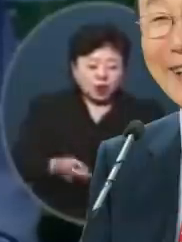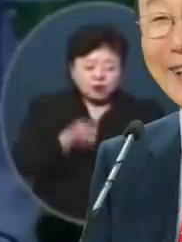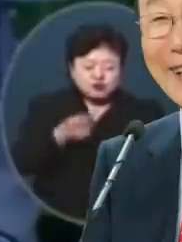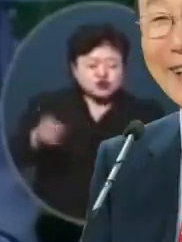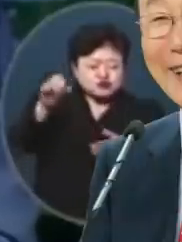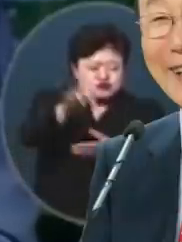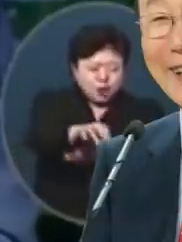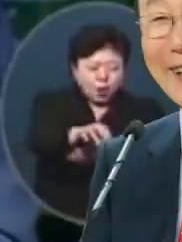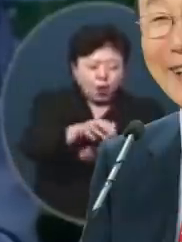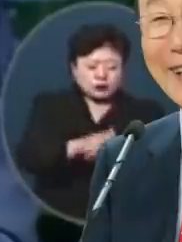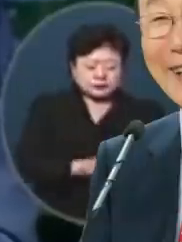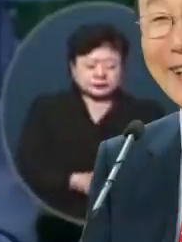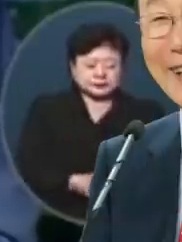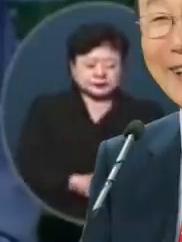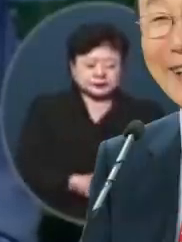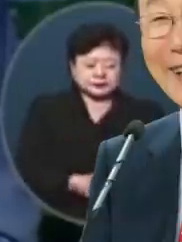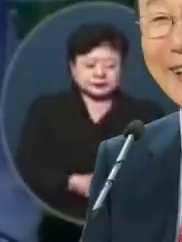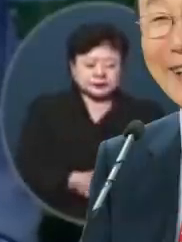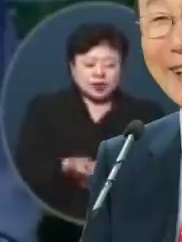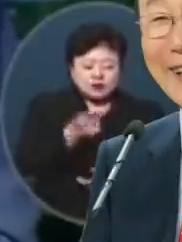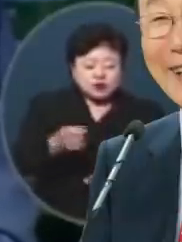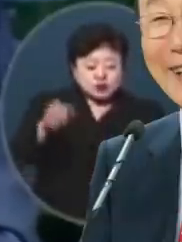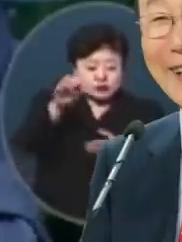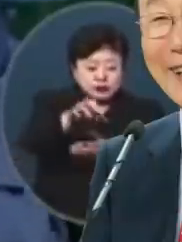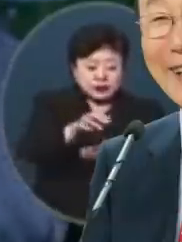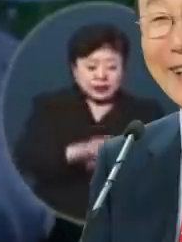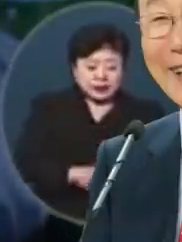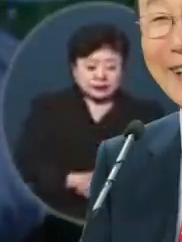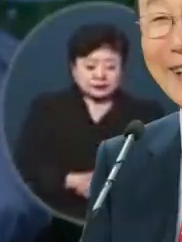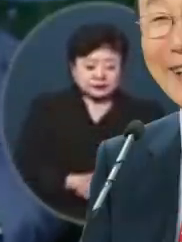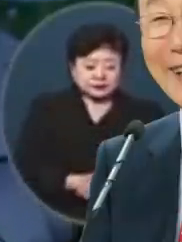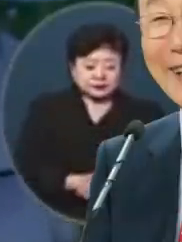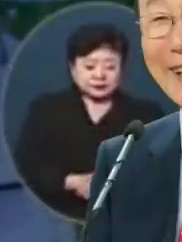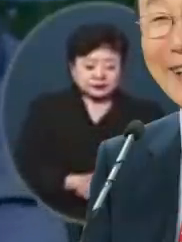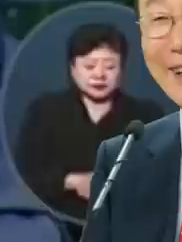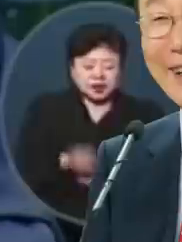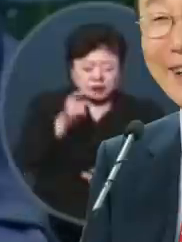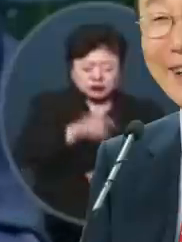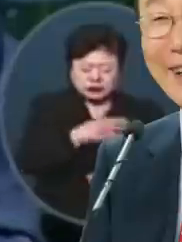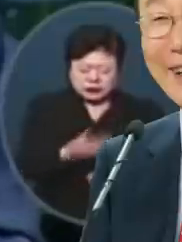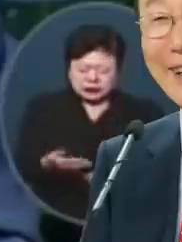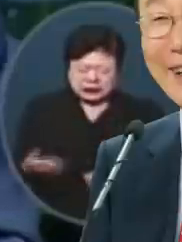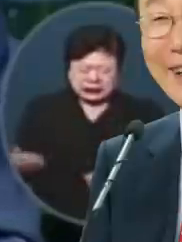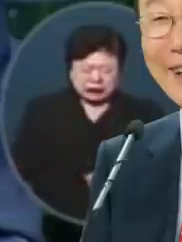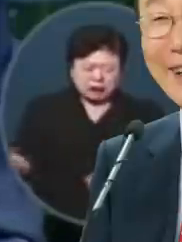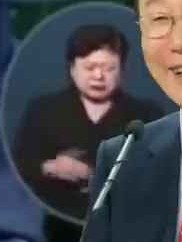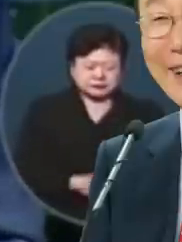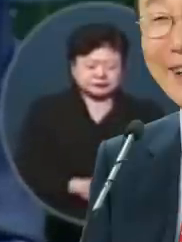부어라. 그럼 물을 갖다 부으니까 물이 도랑으로 흘러내리고